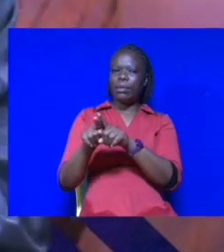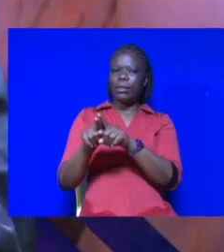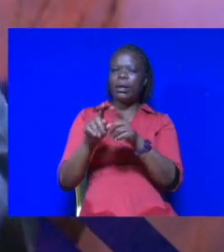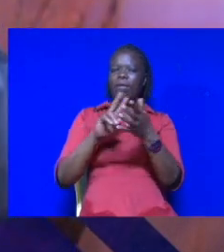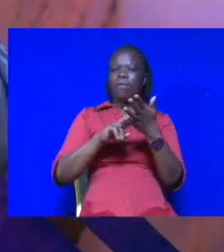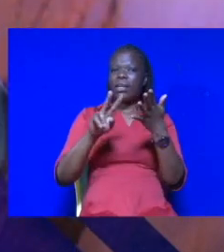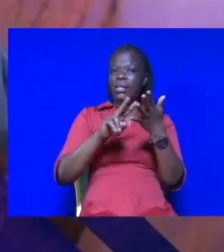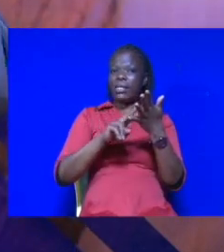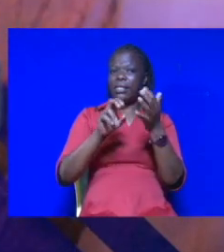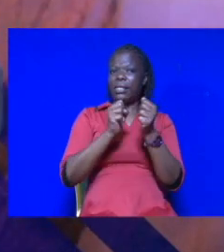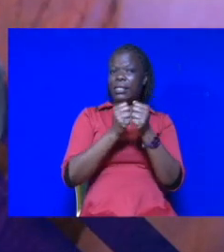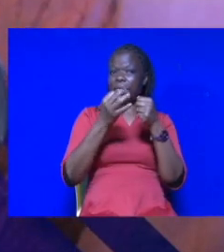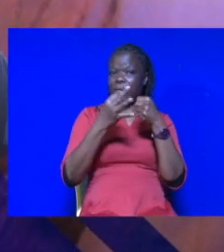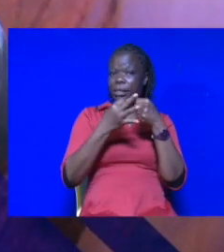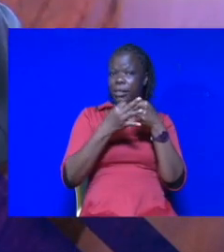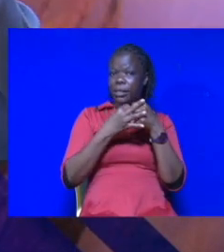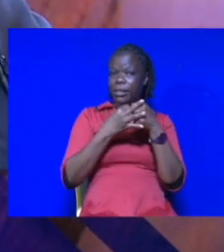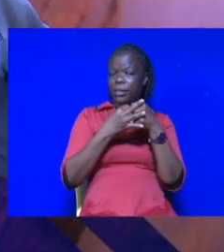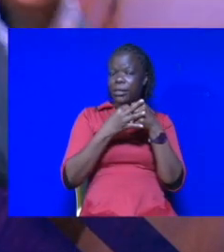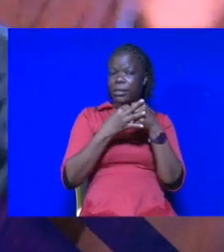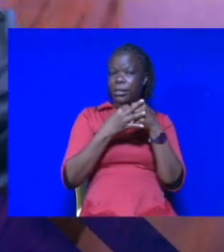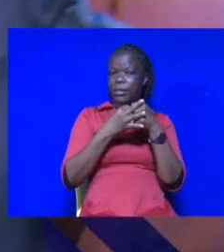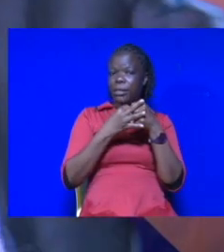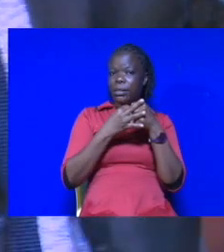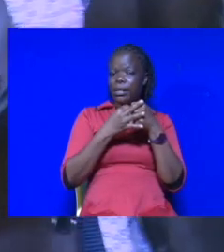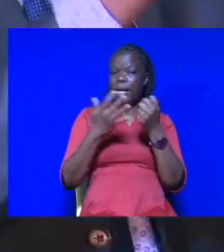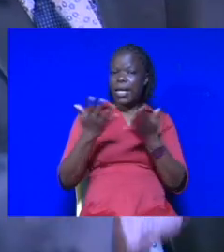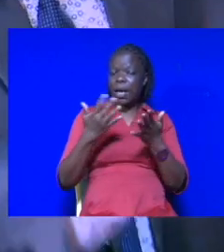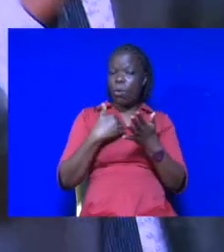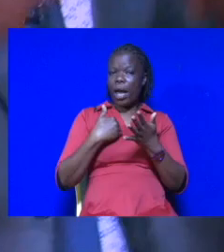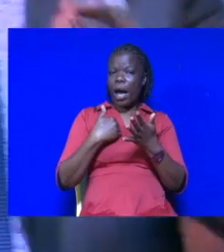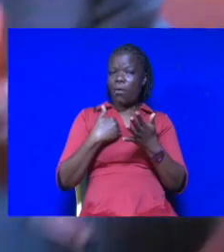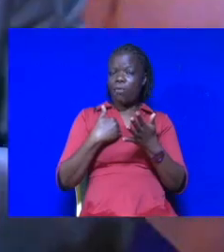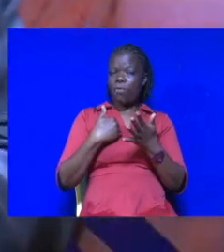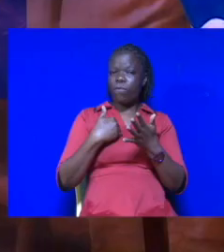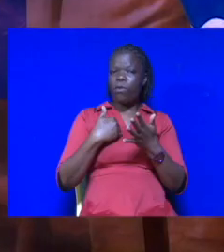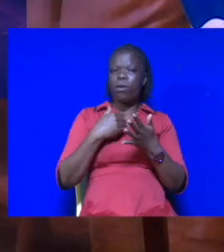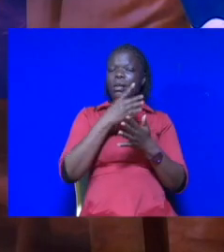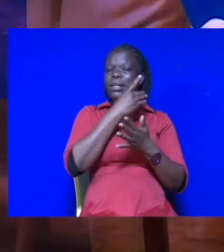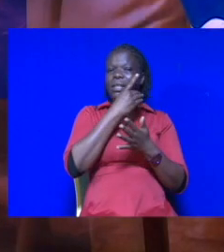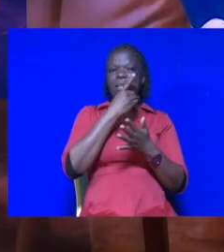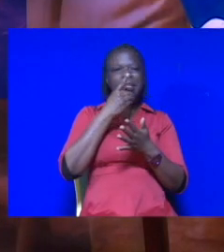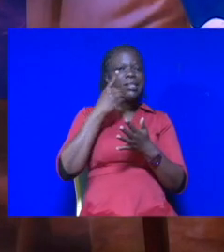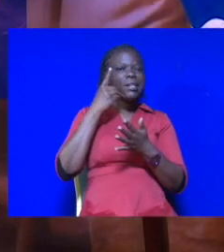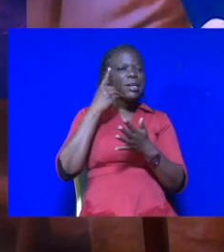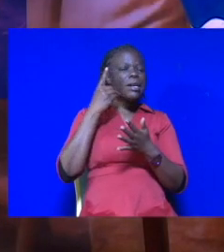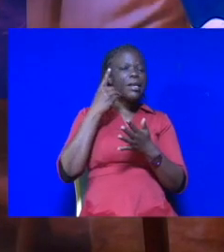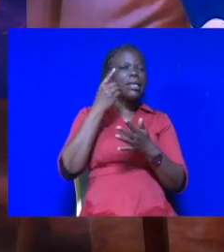ya 18 fungu la kwanza. Hapa kuna ukame wa miaka mitatu na nusu. Ndipo